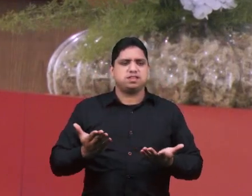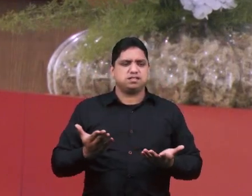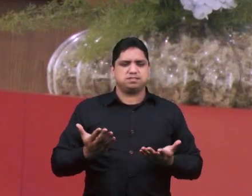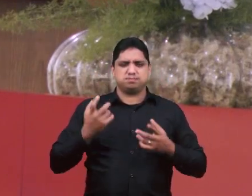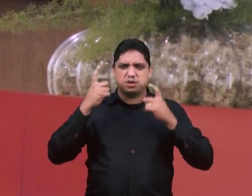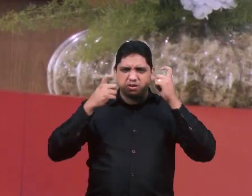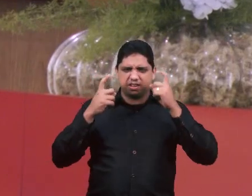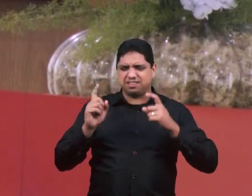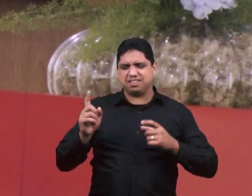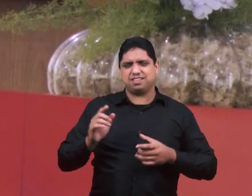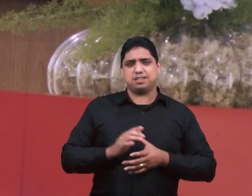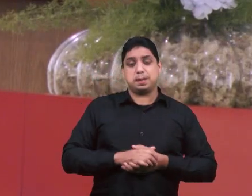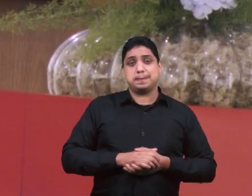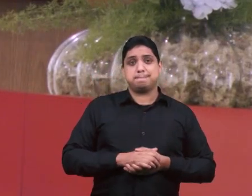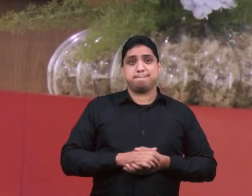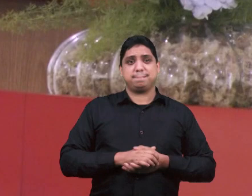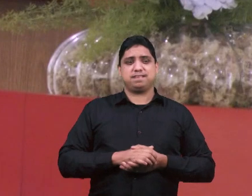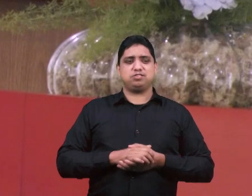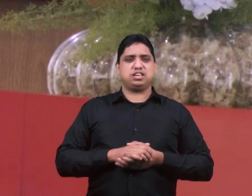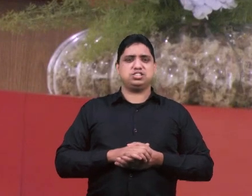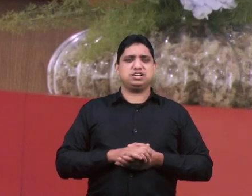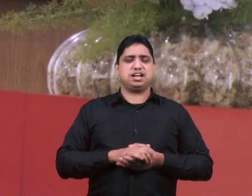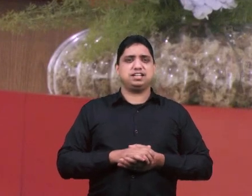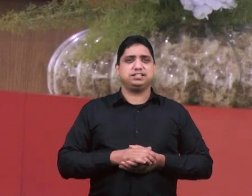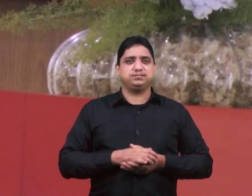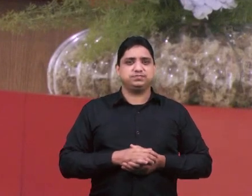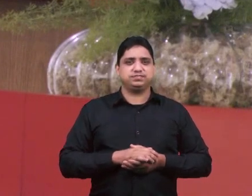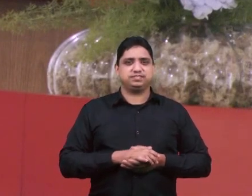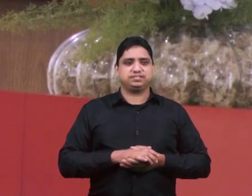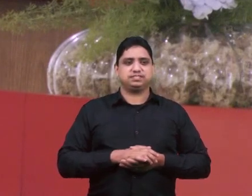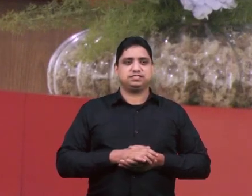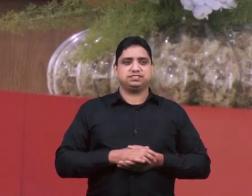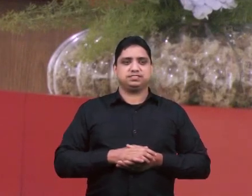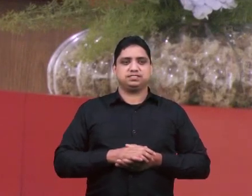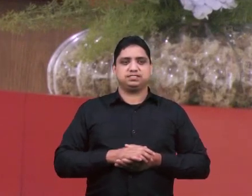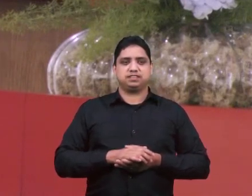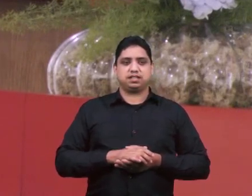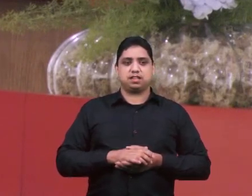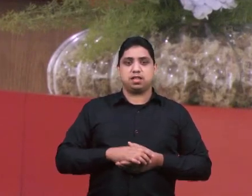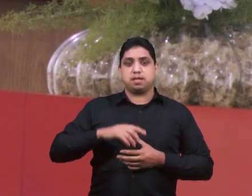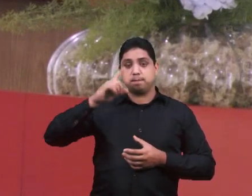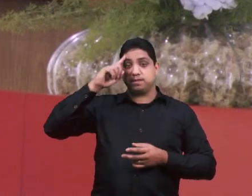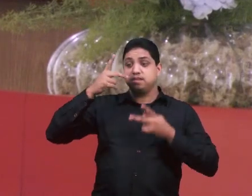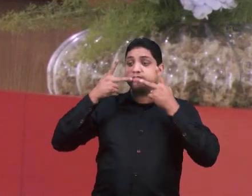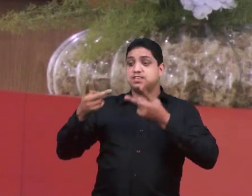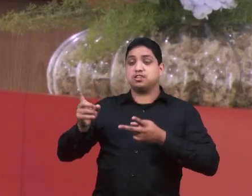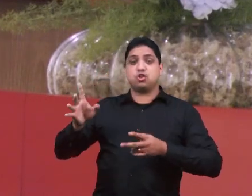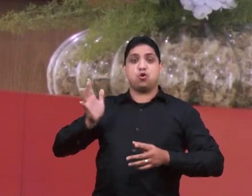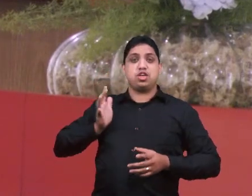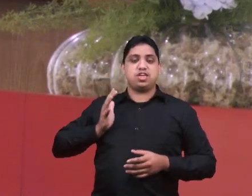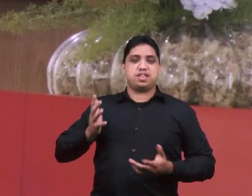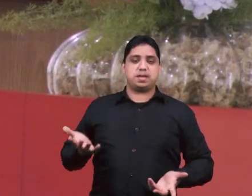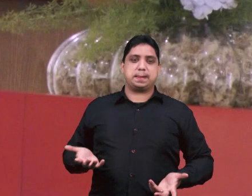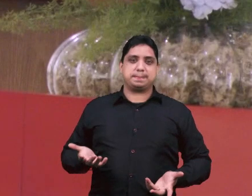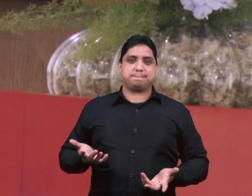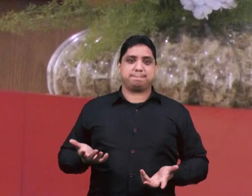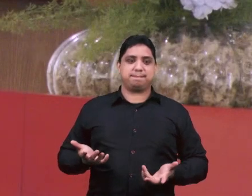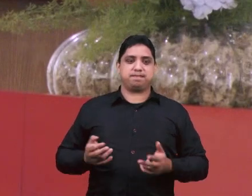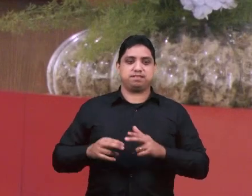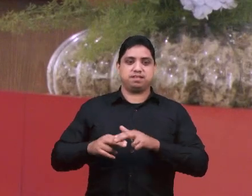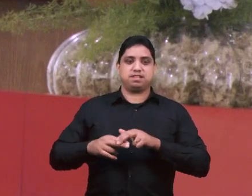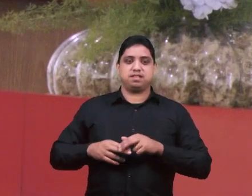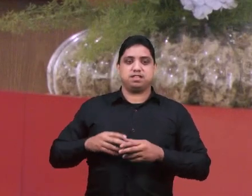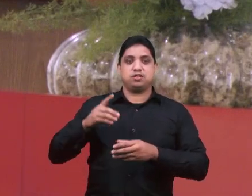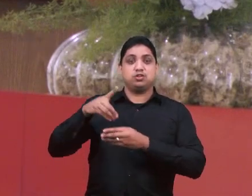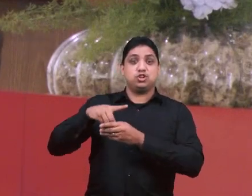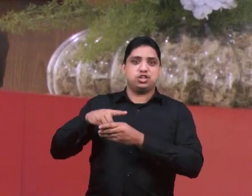ici qui dit qu'on fait des visites que chez les riches à cause de la dîme. Mes frères, ça c'est la religion. La religion, elle